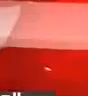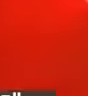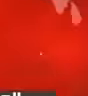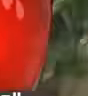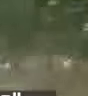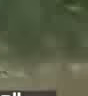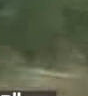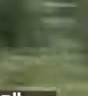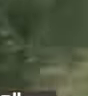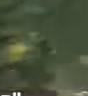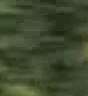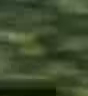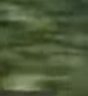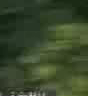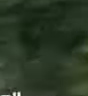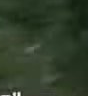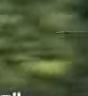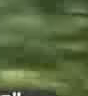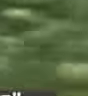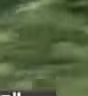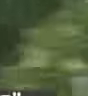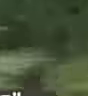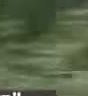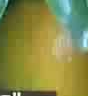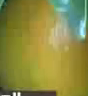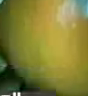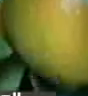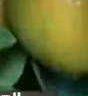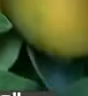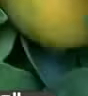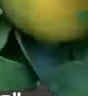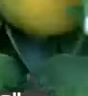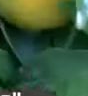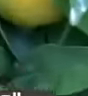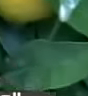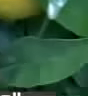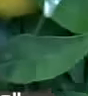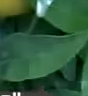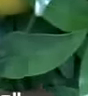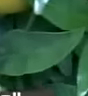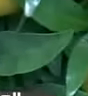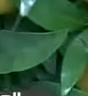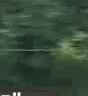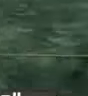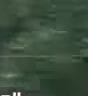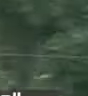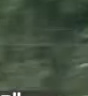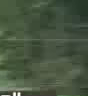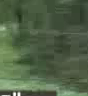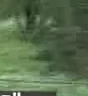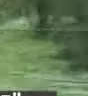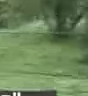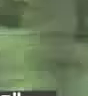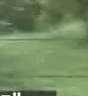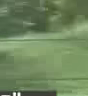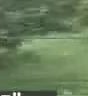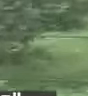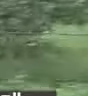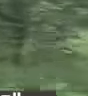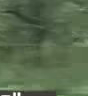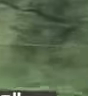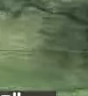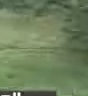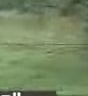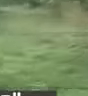في غالبية الجهات. صابة قياسية من القوارص في ولاية نابل ودعوات لتنظيم مسالك التوزيع وإيجاد